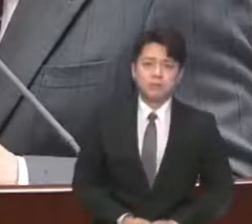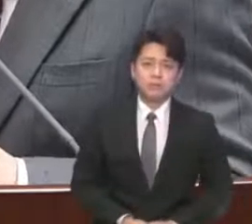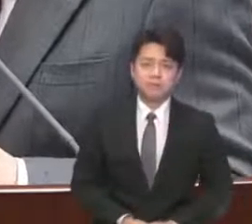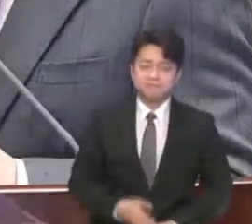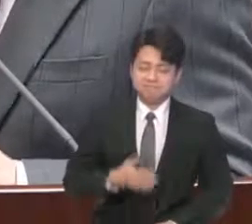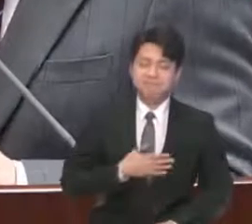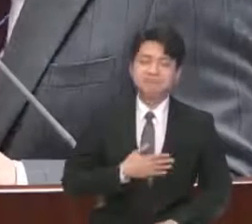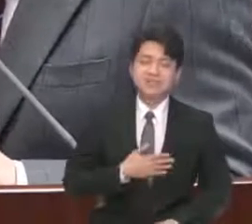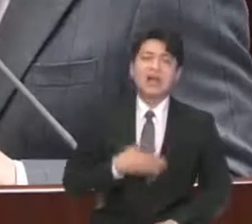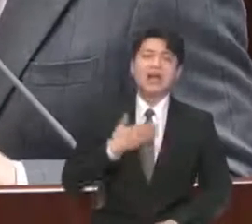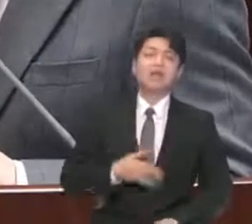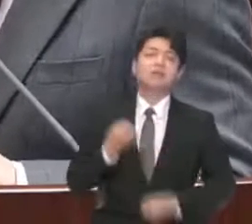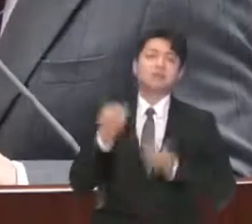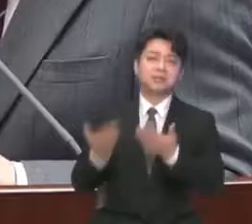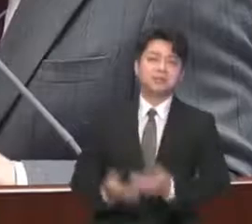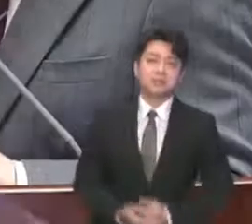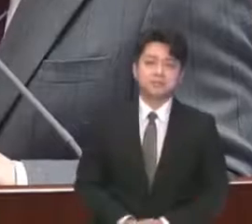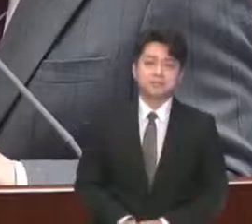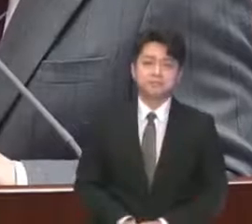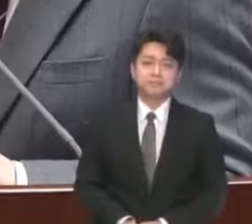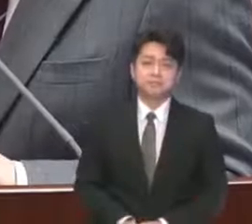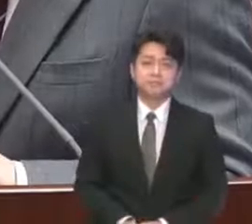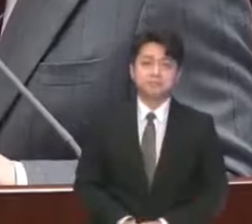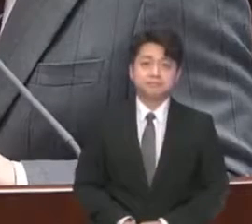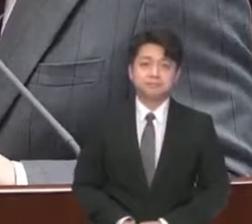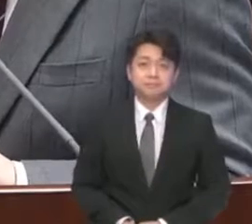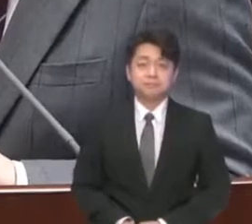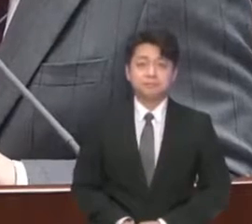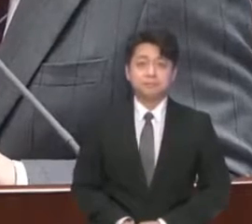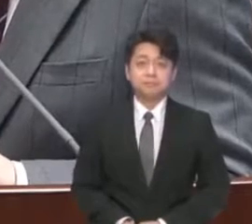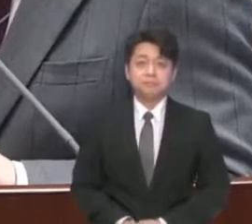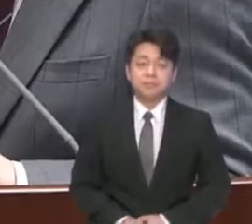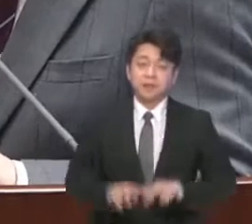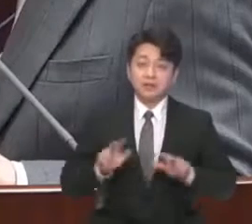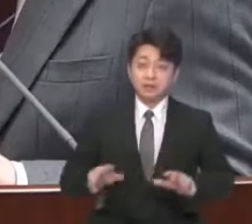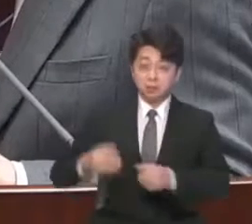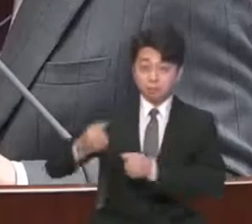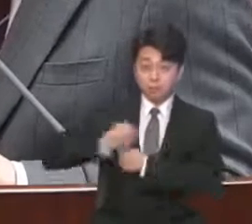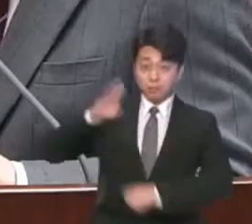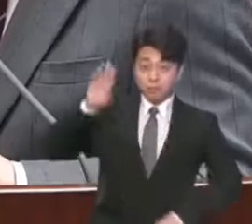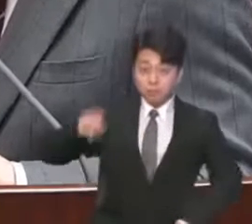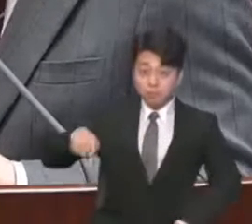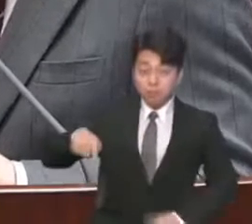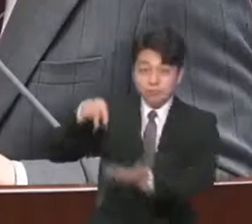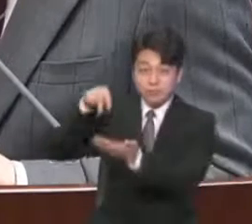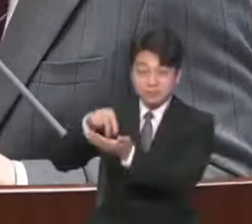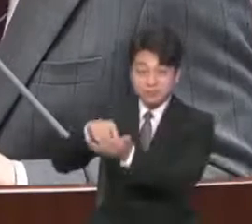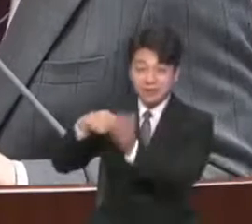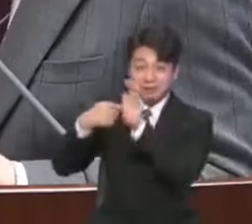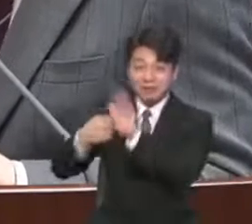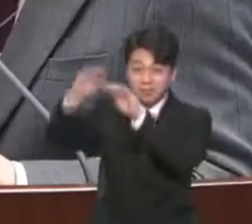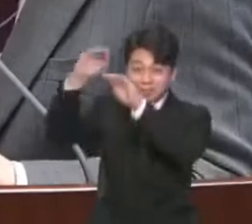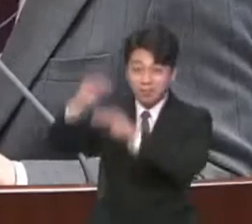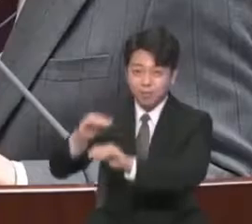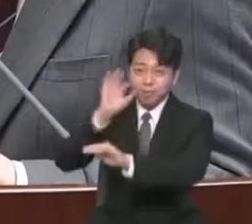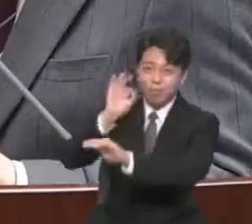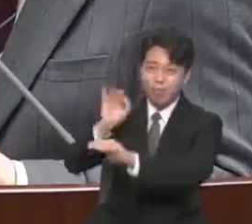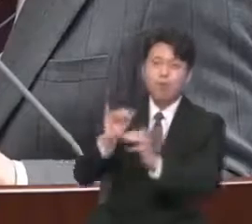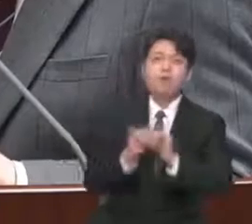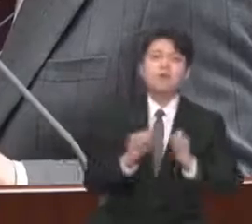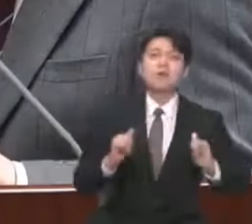알려드릴게요. 그런데 이 국방부 발표에 대해서 청년들과 그 부모님들이 지금 화가 성이 엄청나게